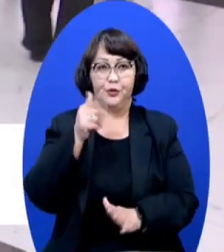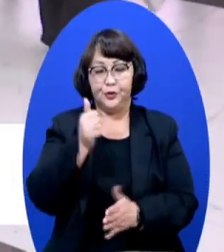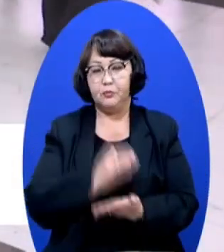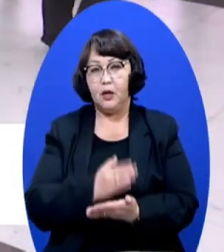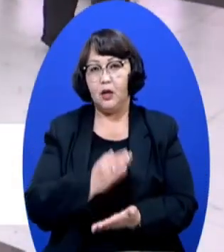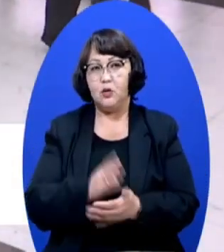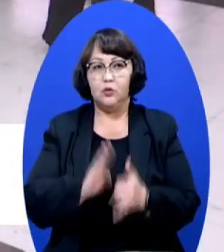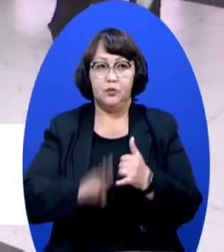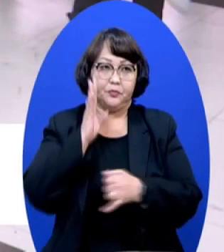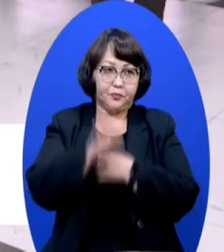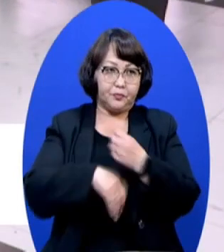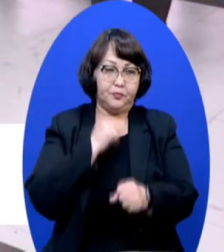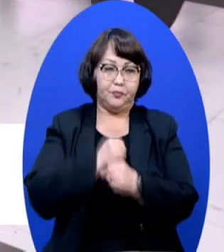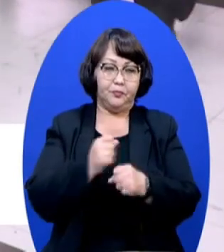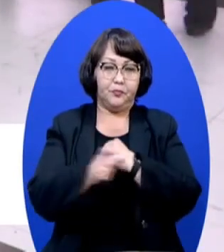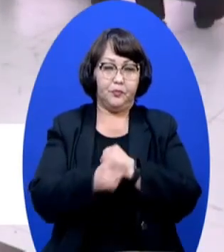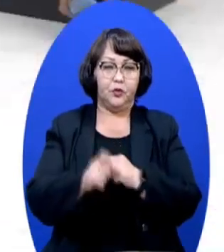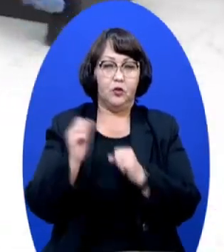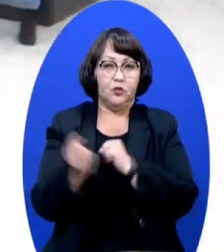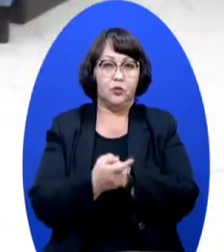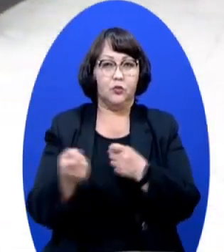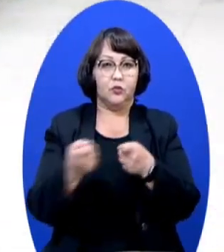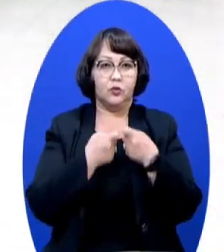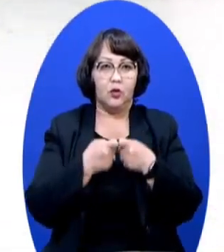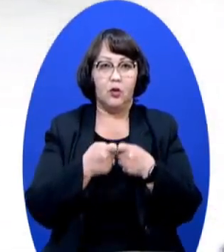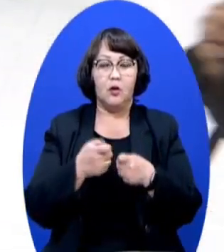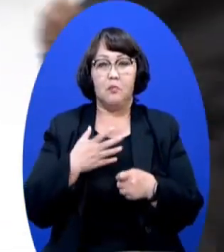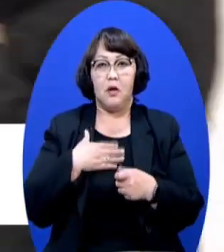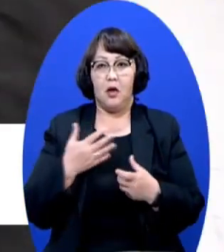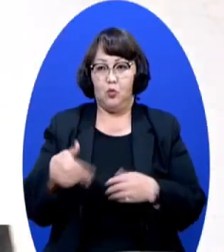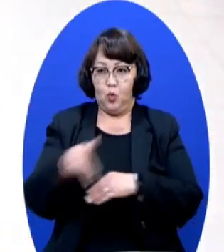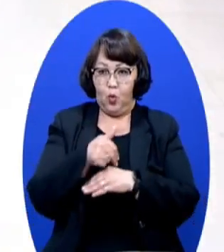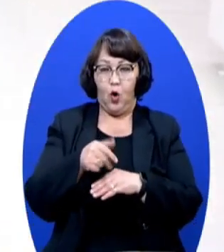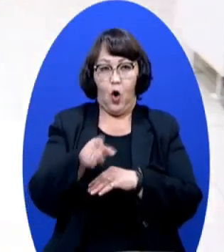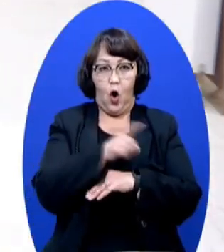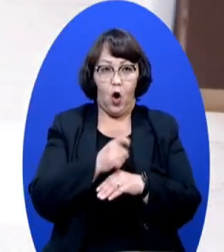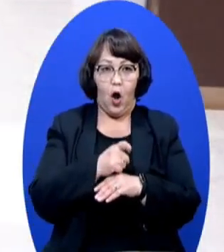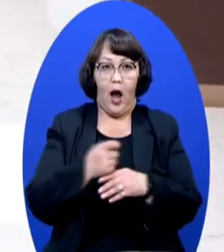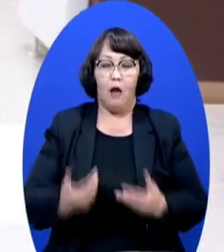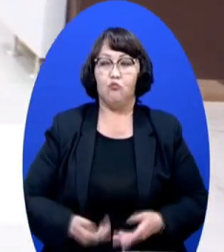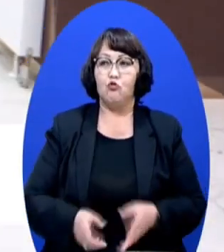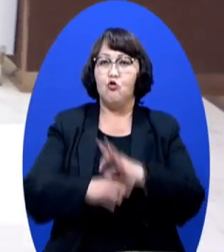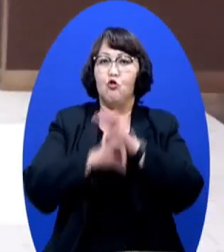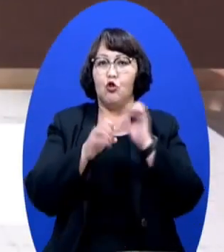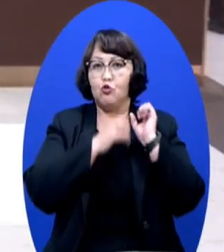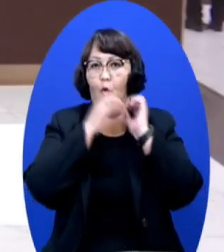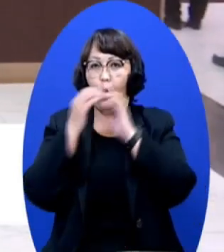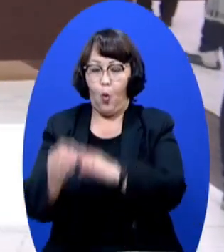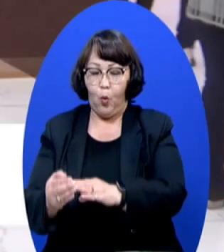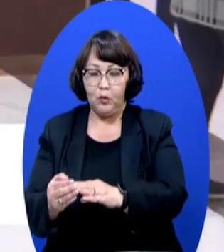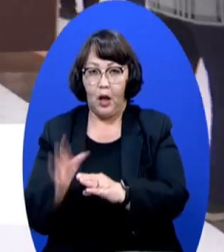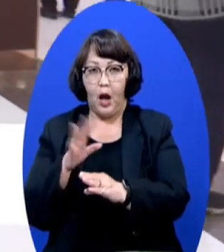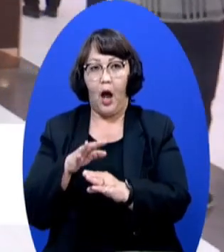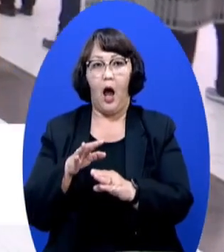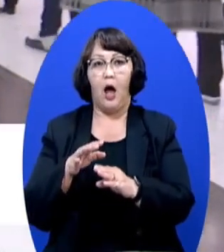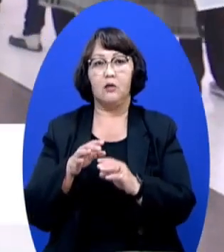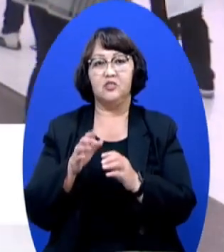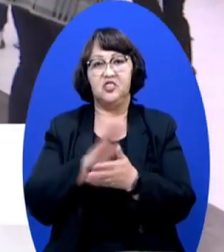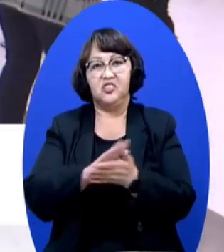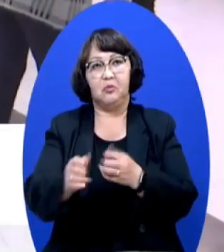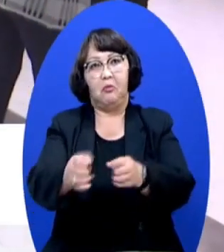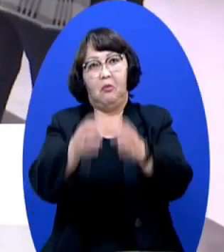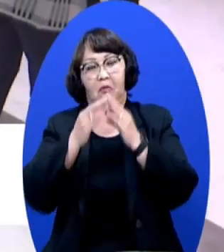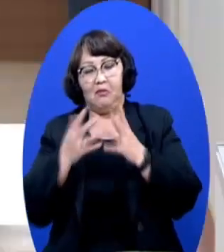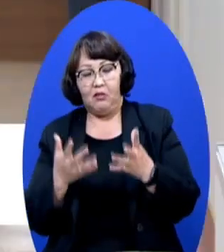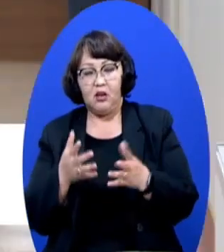Сүүлийн жилүүд иргэд ажил мэргэжлийн онцлогоос шалтгаж харьяалалаас өөр газар амьдардаг болсон. Мөн шинээр шилжин суурьшиж байгаа хүмүүс ч нэмэгдэж байна. Тиймээс